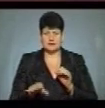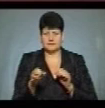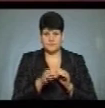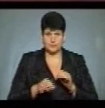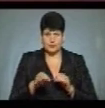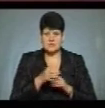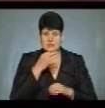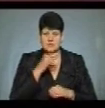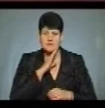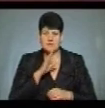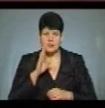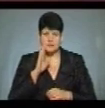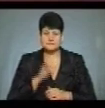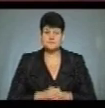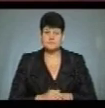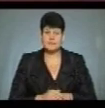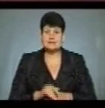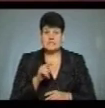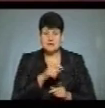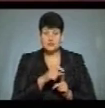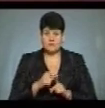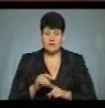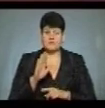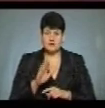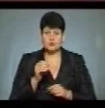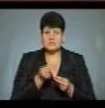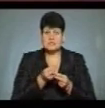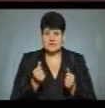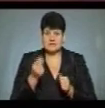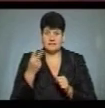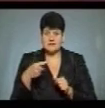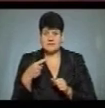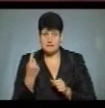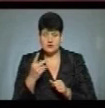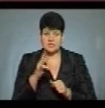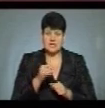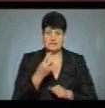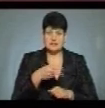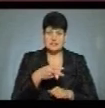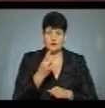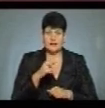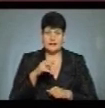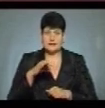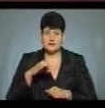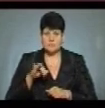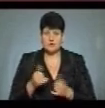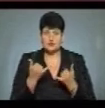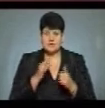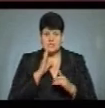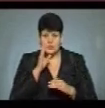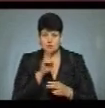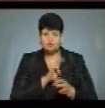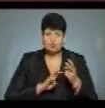його мати Оксана Груб'як. За її словами, Віктор зник у ніч з 21 на 22 листопада. Сьогодні від ранку його